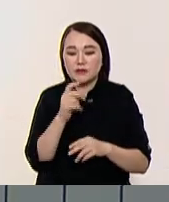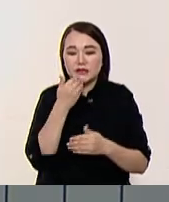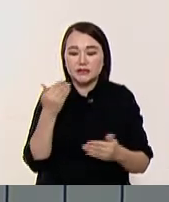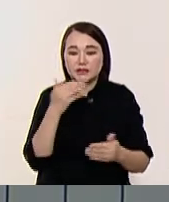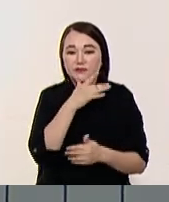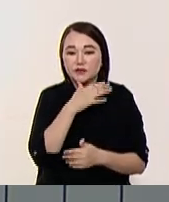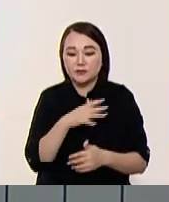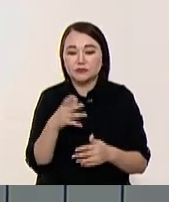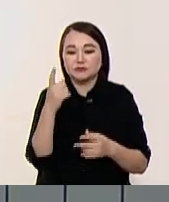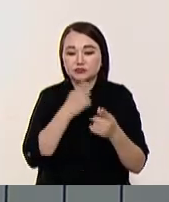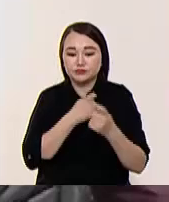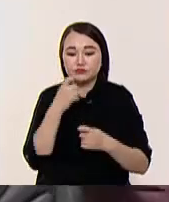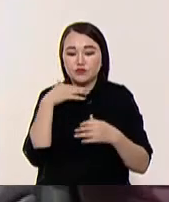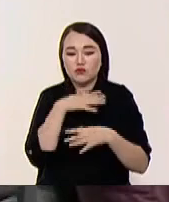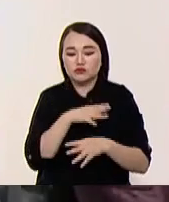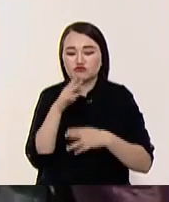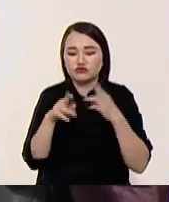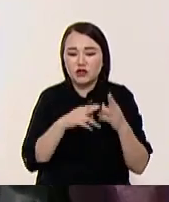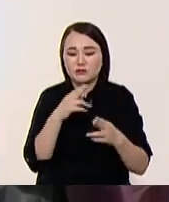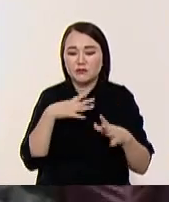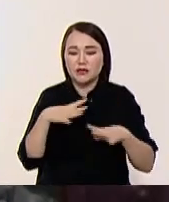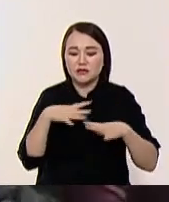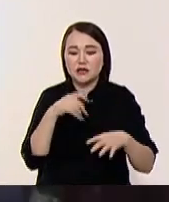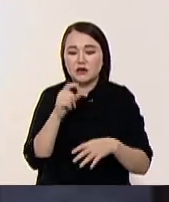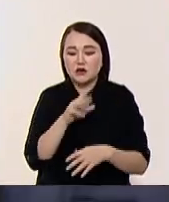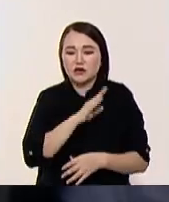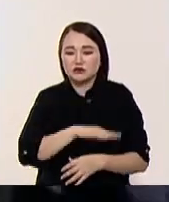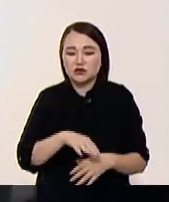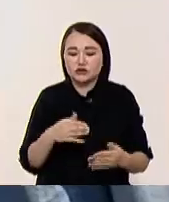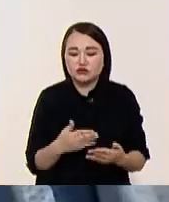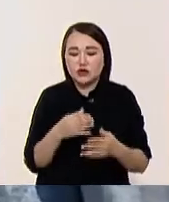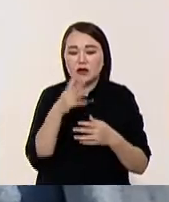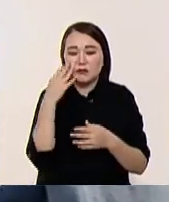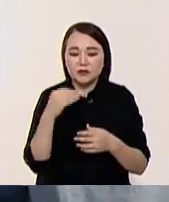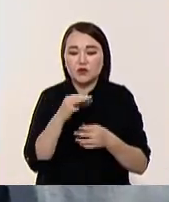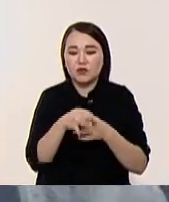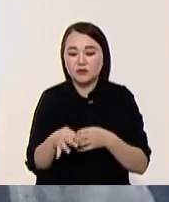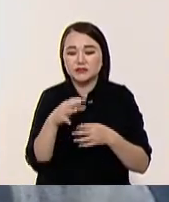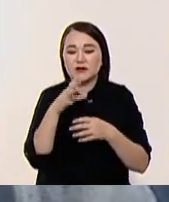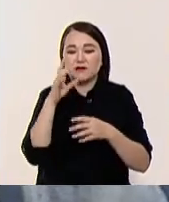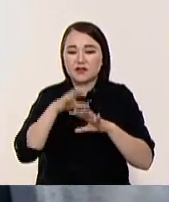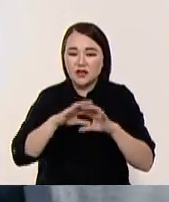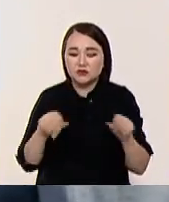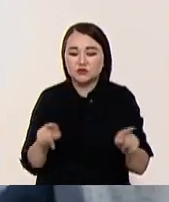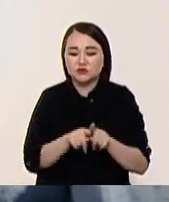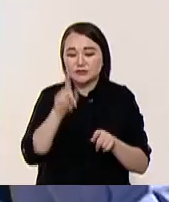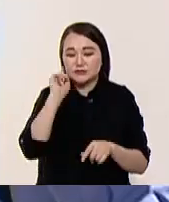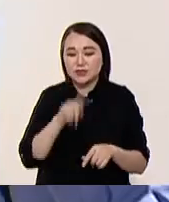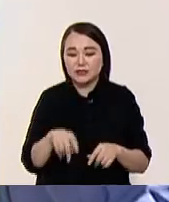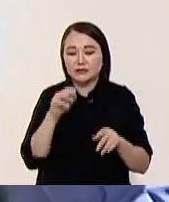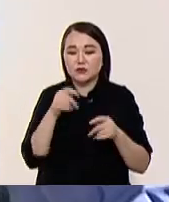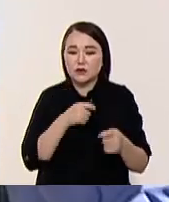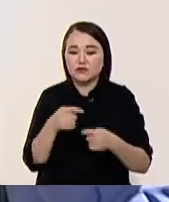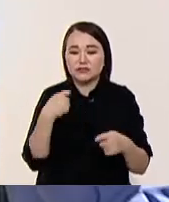последнее время к нам в редакцию поступило множество жалоб. Отчаяние жителей Алматы и области местные власти в курсе. По их словам, руководство рынка